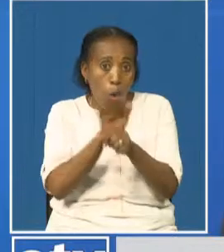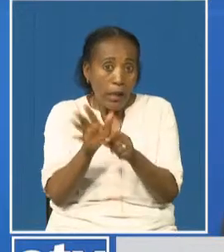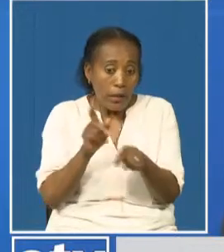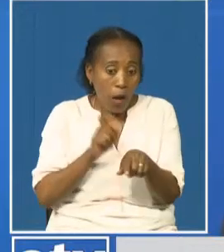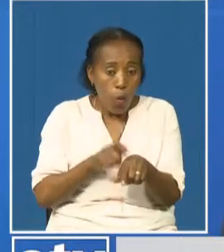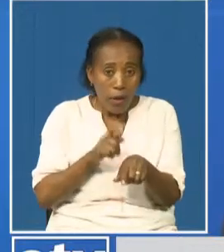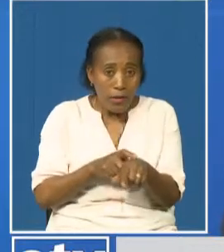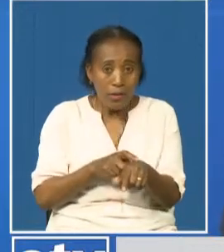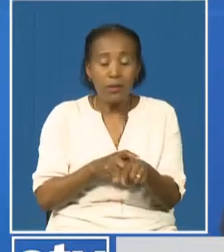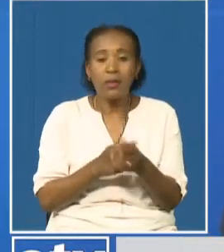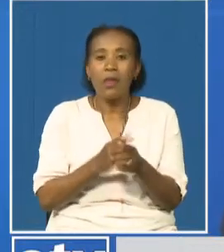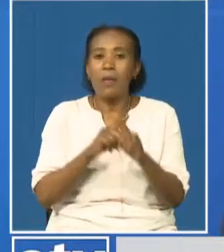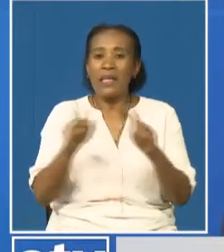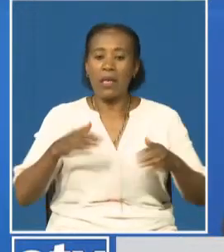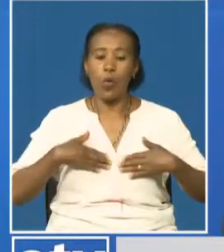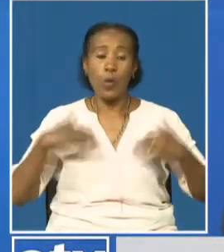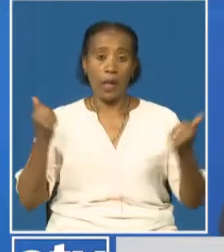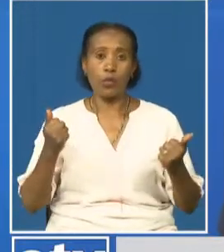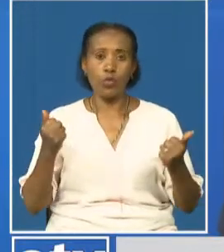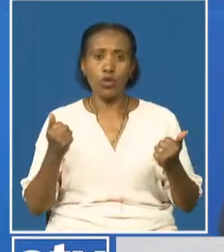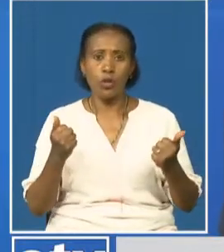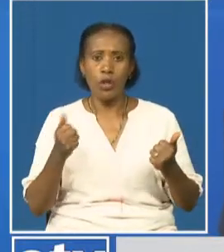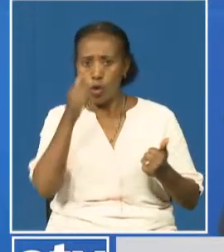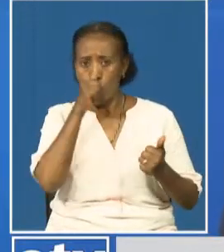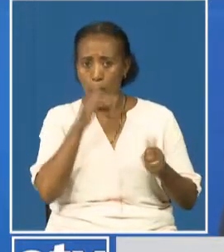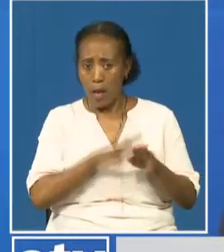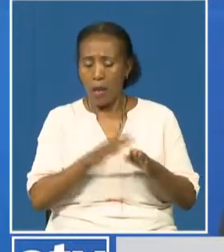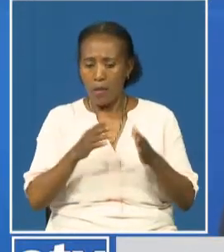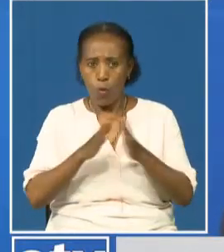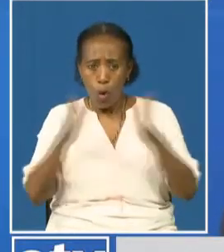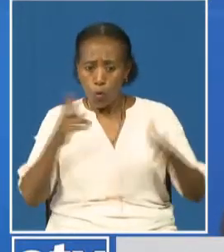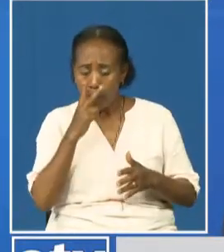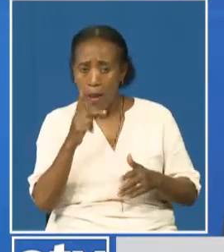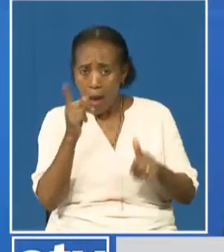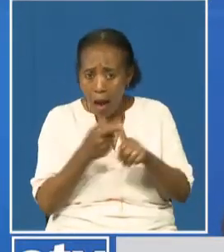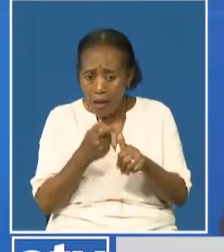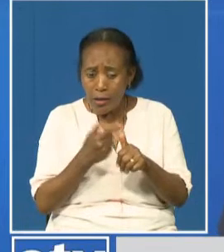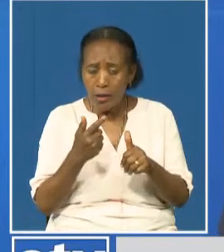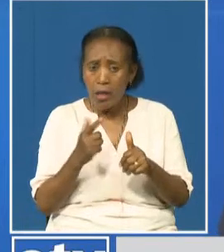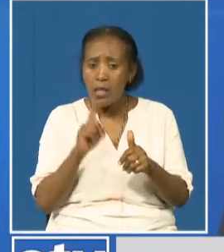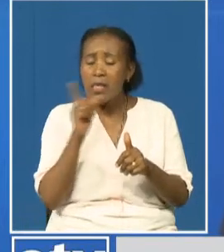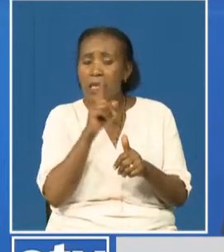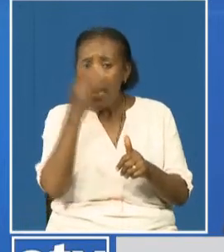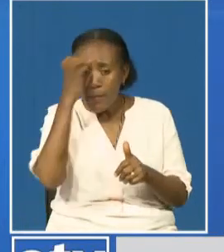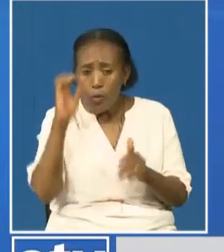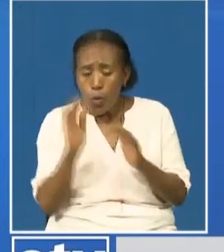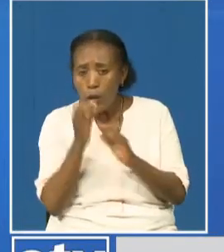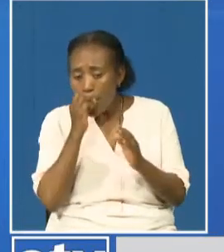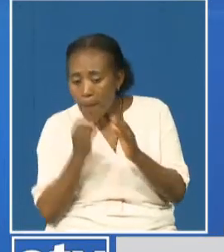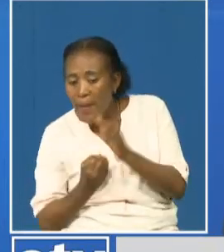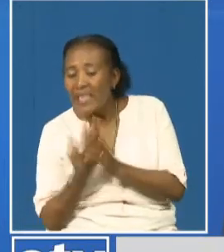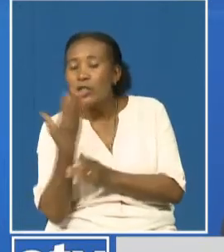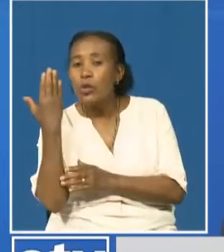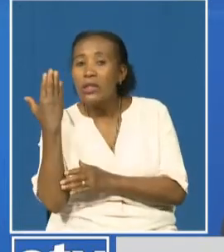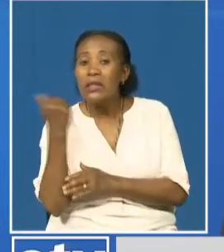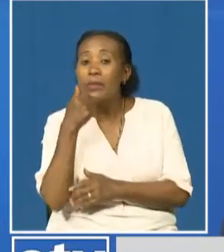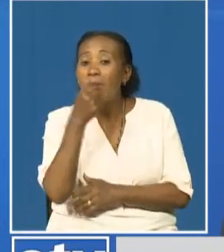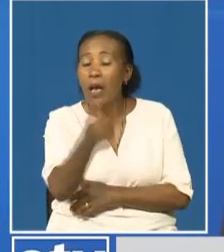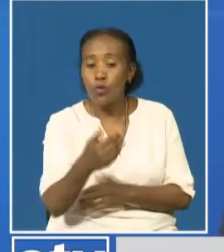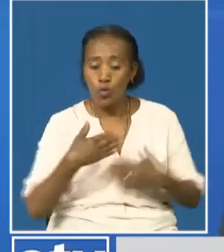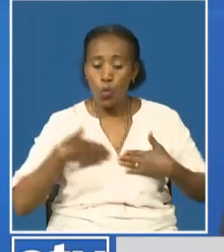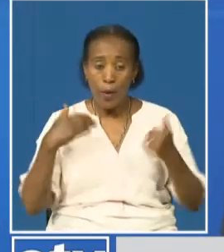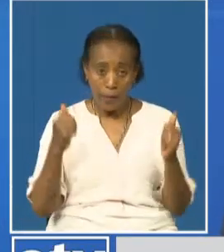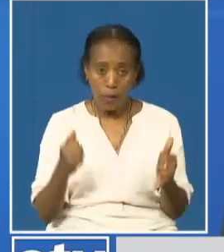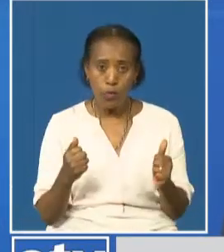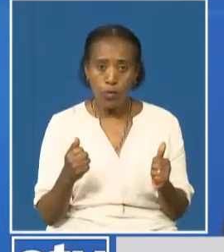ወቅት በወጣቶች ላይ በተለይ በእኛ ሀገር ጎልቶ ይታያል አንዱ ለምን ሆነ ለሚለው የሚመነጨው ቅድም ካልኩት ነው